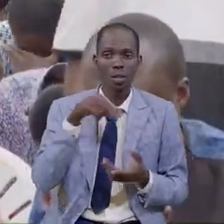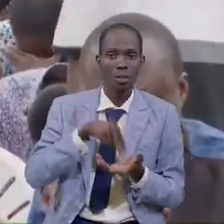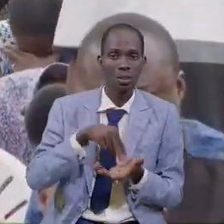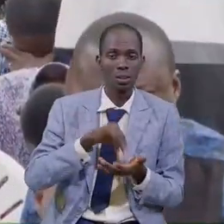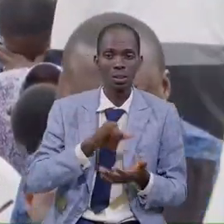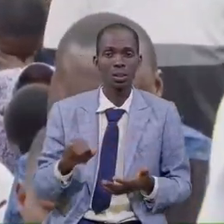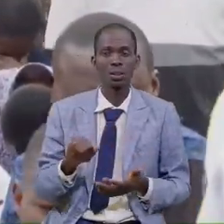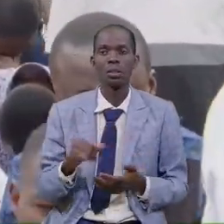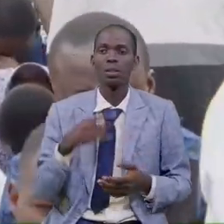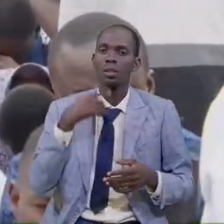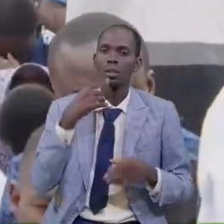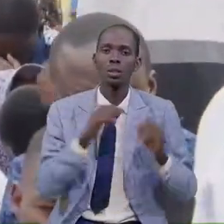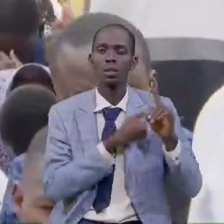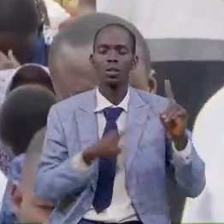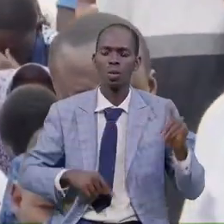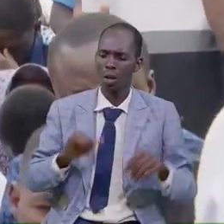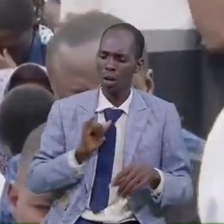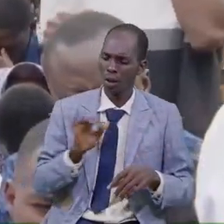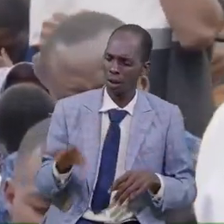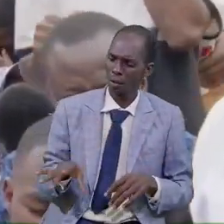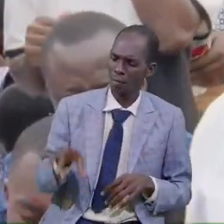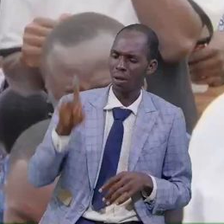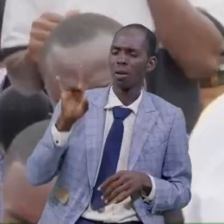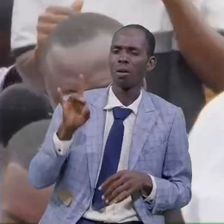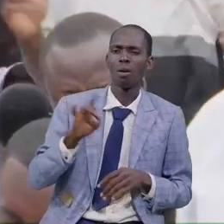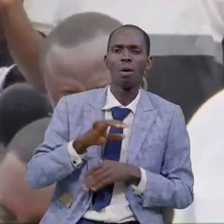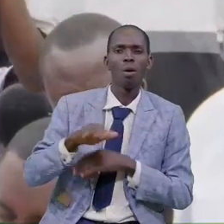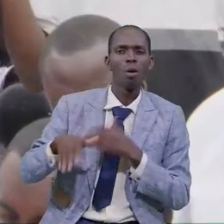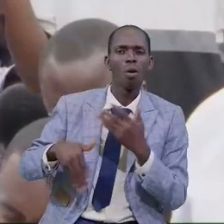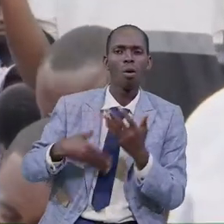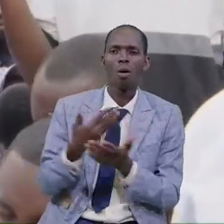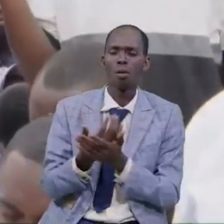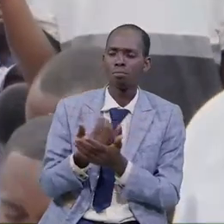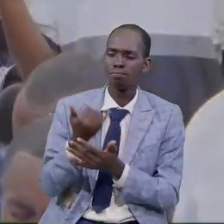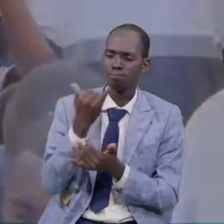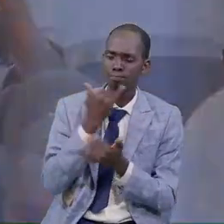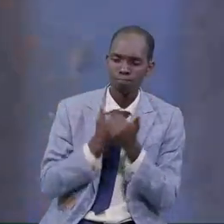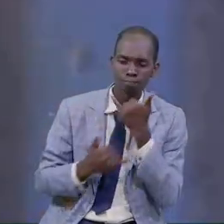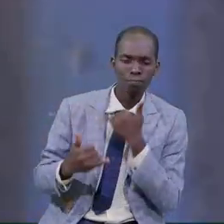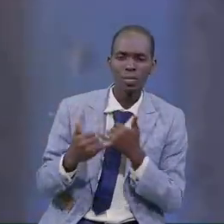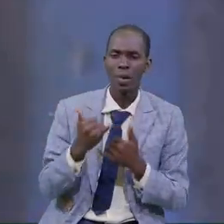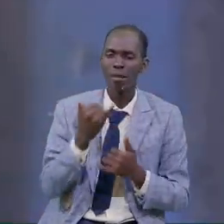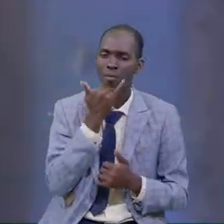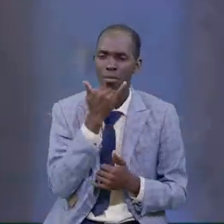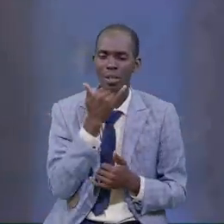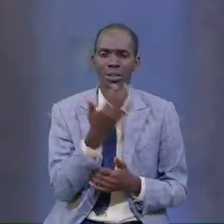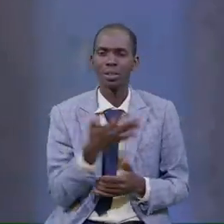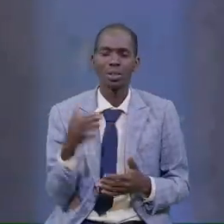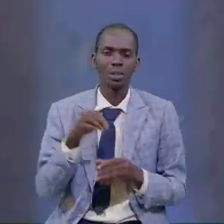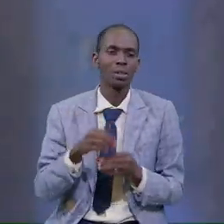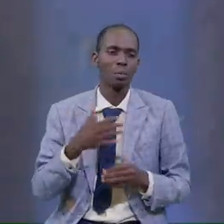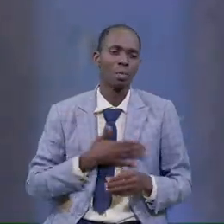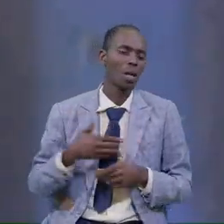toujours, parle à Dieu dans la prière. C'est lui qui t'appelle. Il veut transformer ta vie. Ces mauvaises choses dans mon cœur.